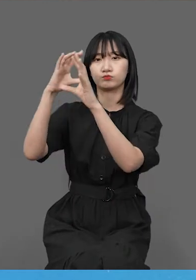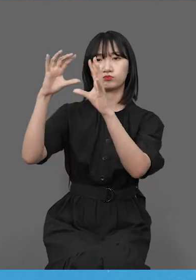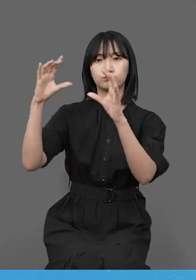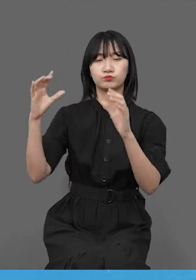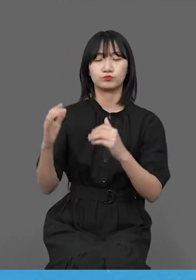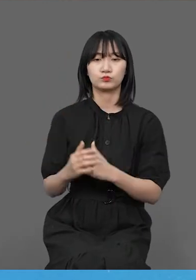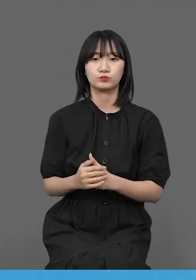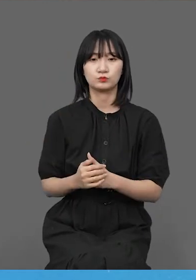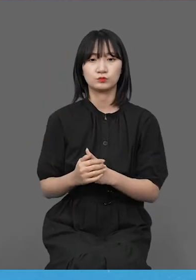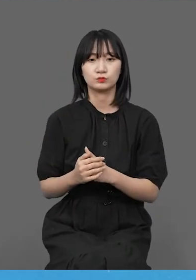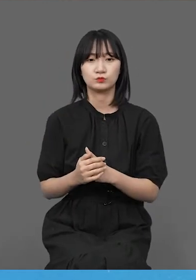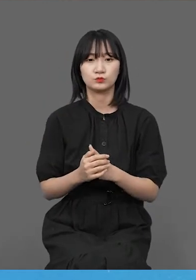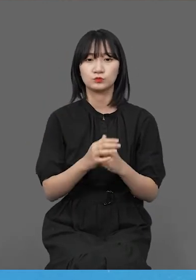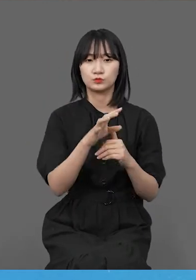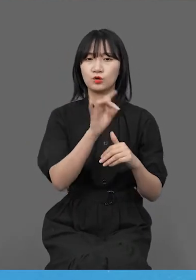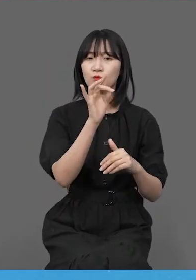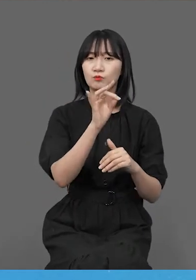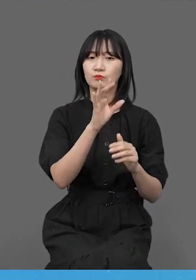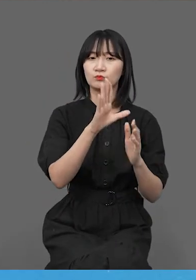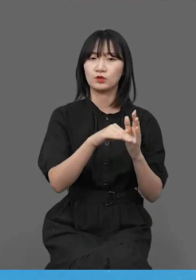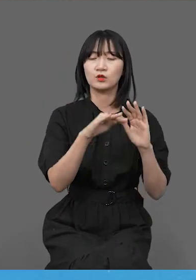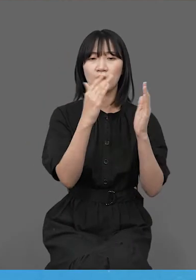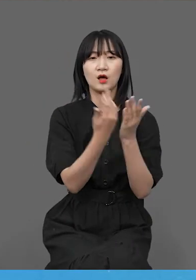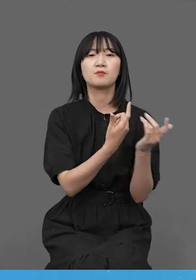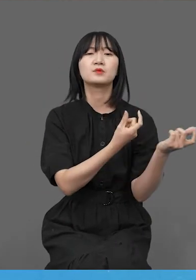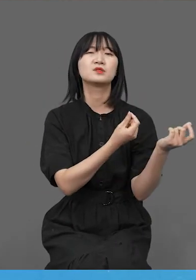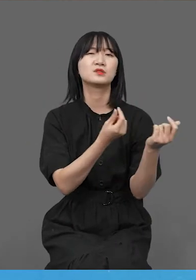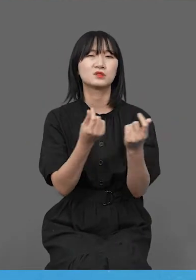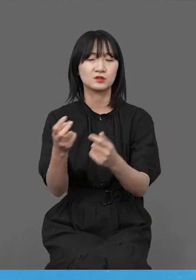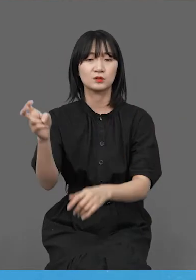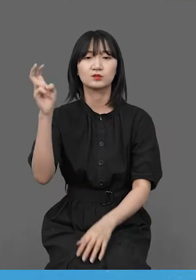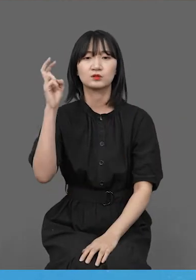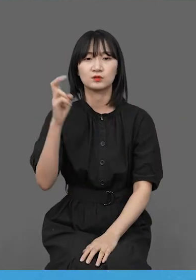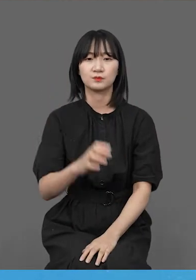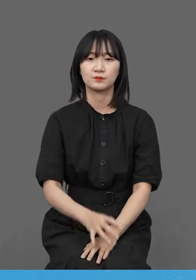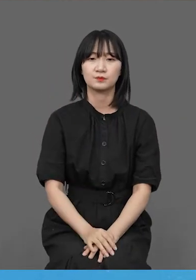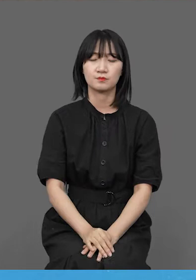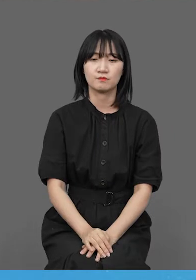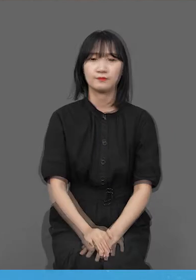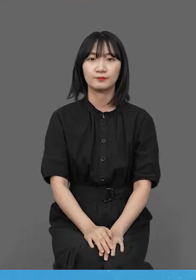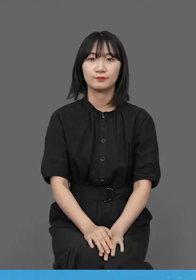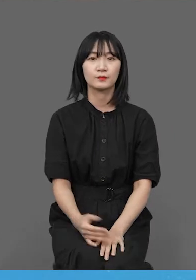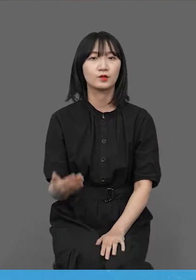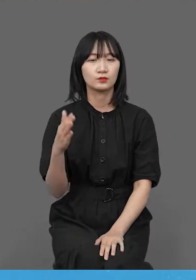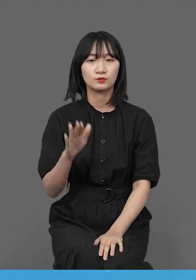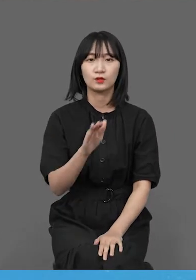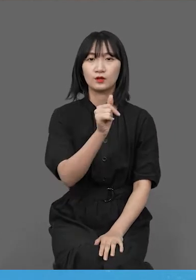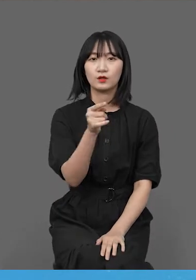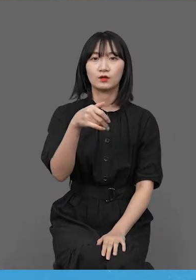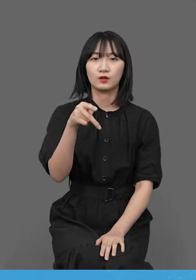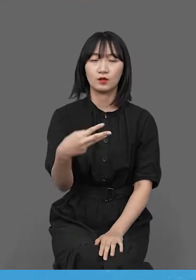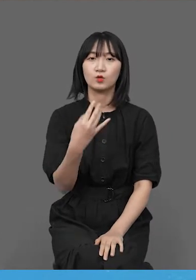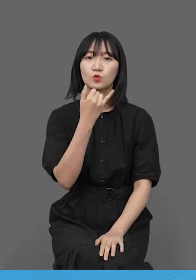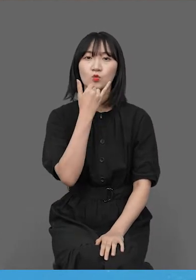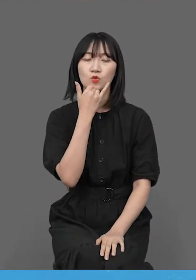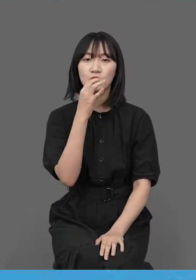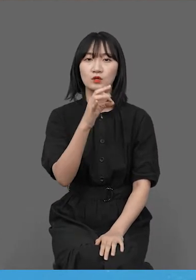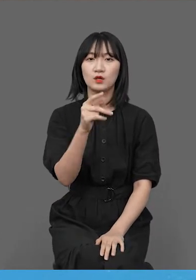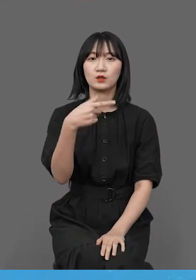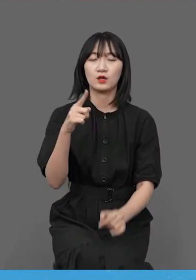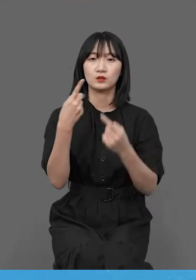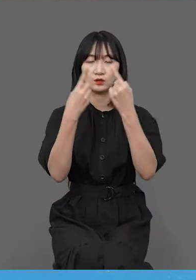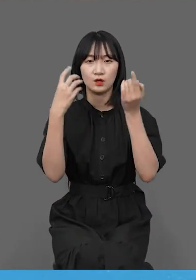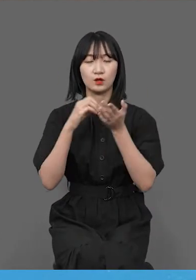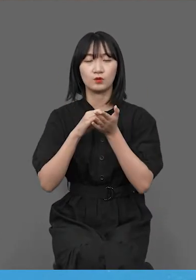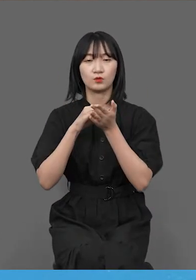맨 처음에 배아 상태는 다 비슷했을 것이다, 그런 얘기죠. 근데 헤켈이 독일의 예나 대학이라고 하는